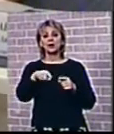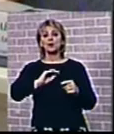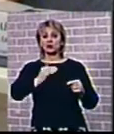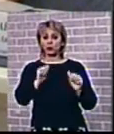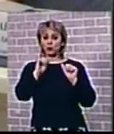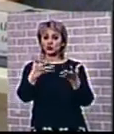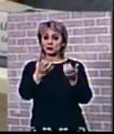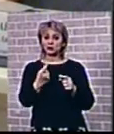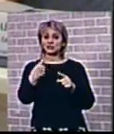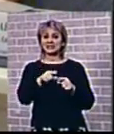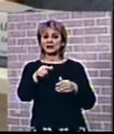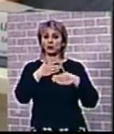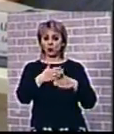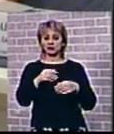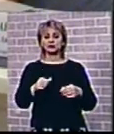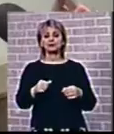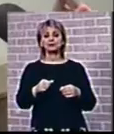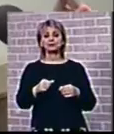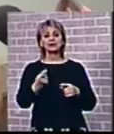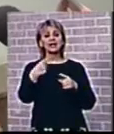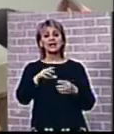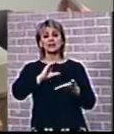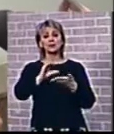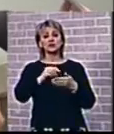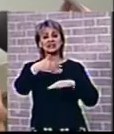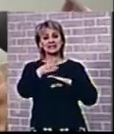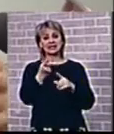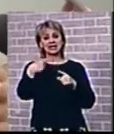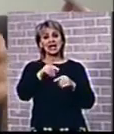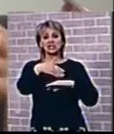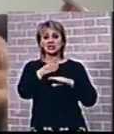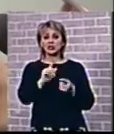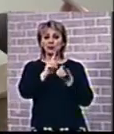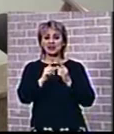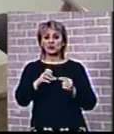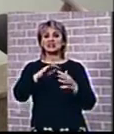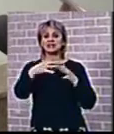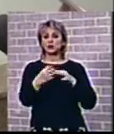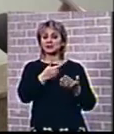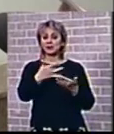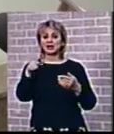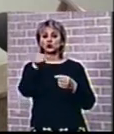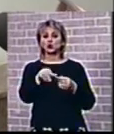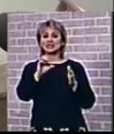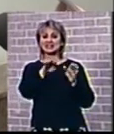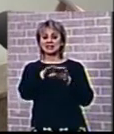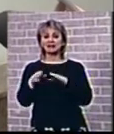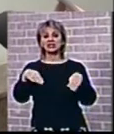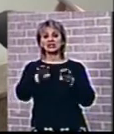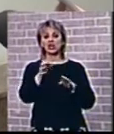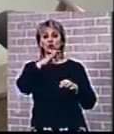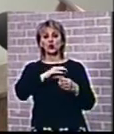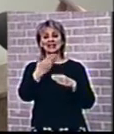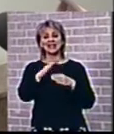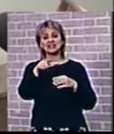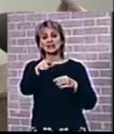предприниматель может получить помощь. Это производственный сектор, это сектор переработки сельхозпродукции, то ставка таких льготных кредитов